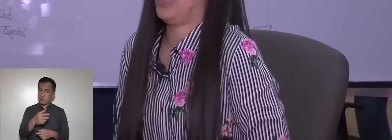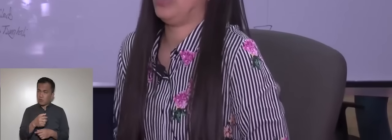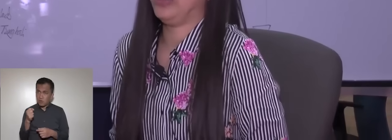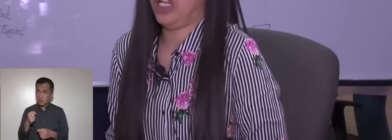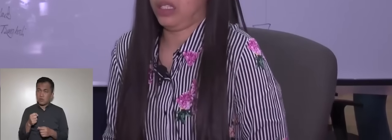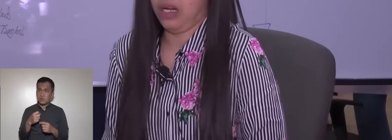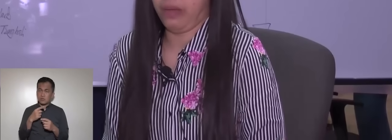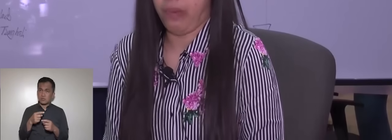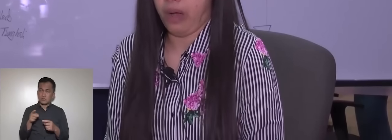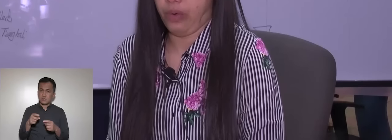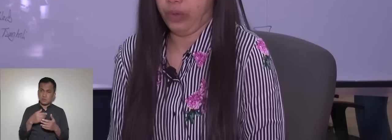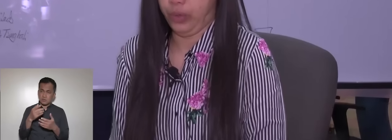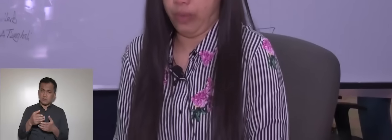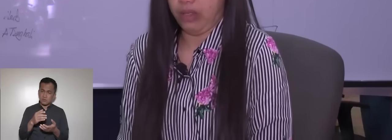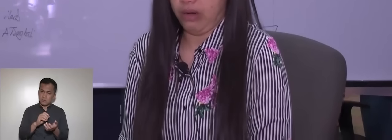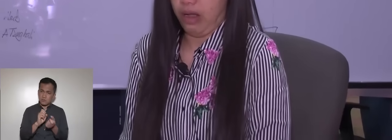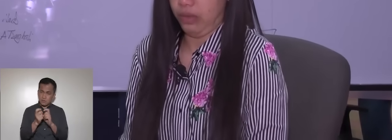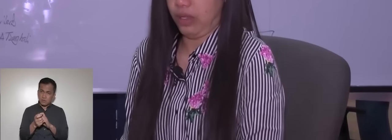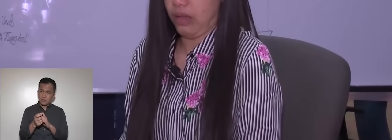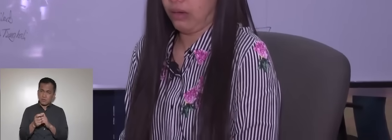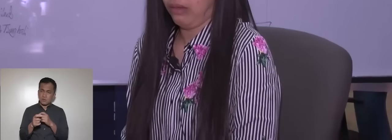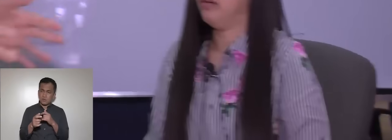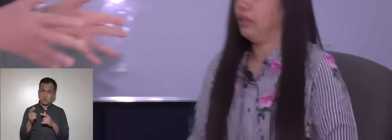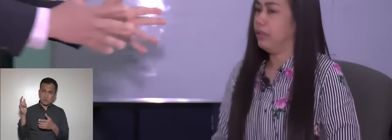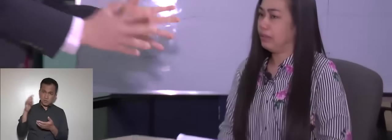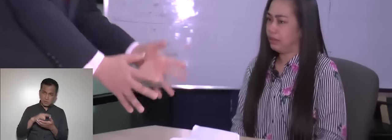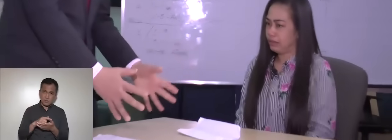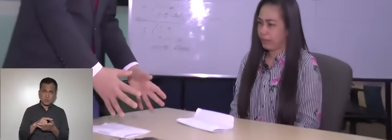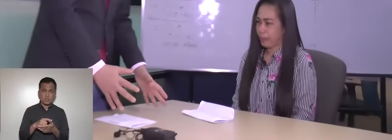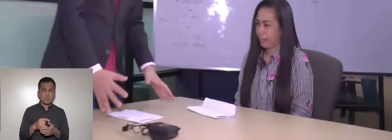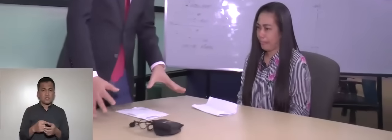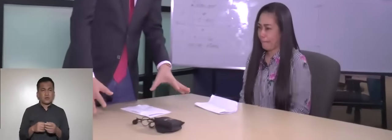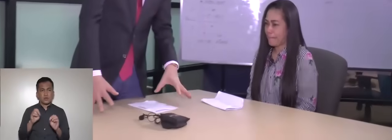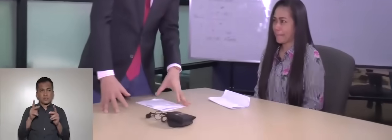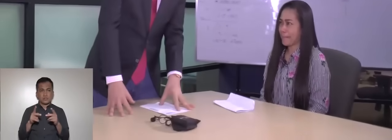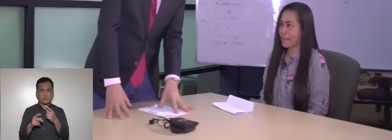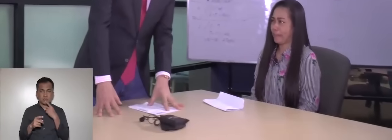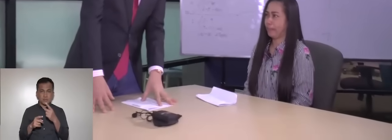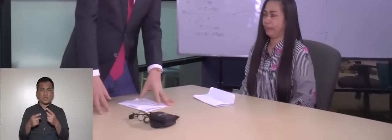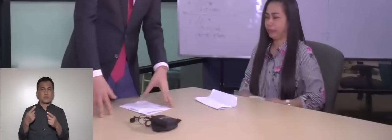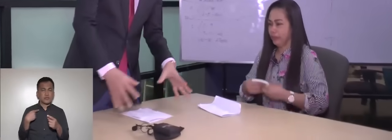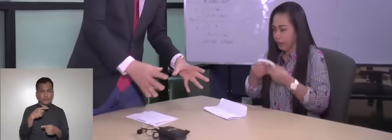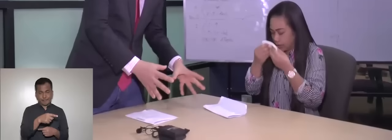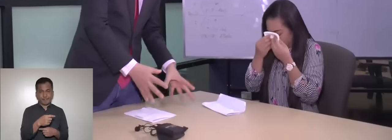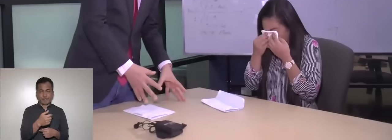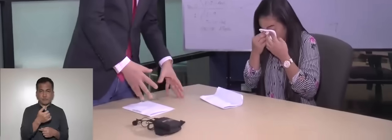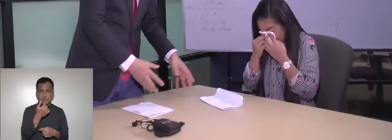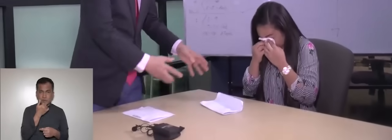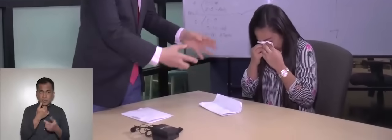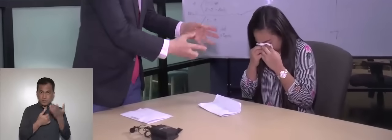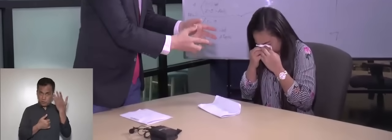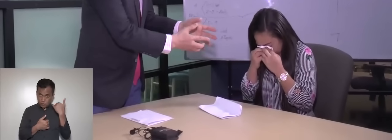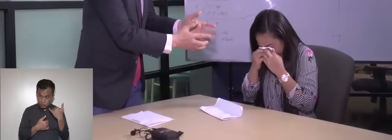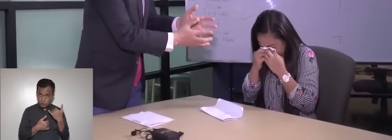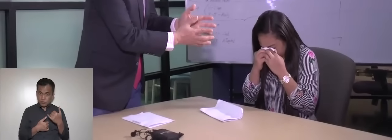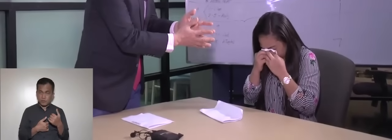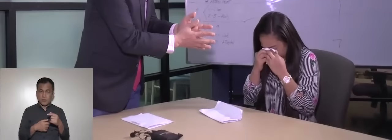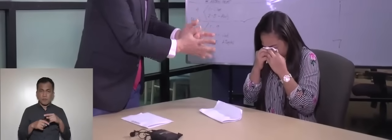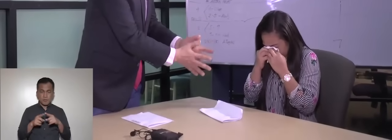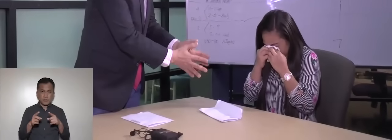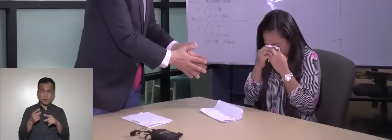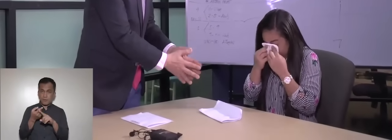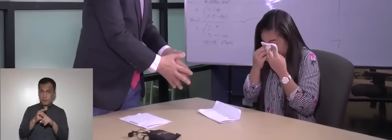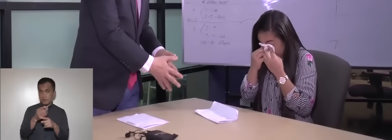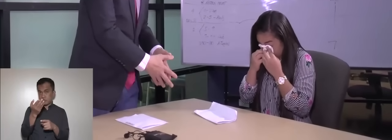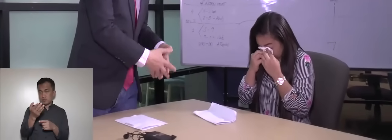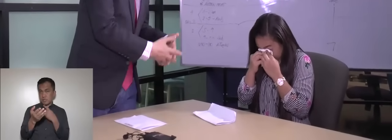Okay. Saka lang siya kasi nagbago nung dumating na ako, sir. Sabihin na natin, meron siyang kasalanan noon. Pero galing na